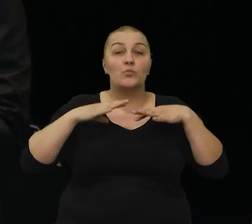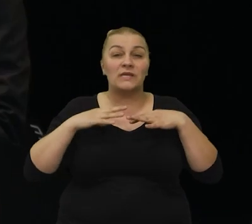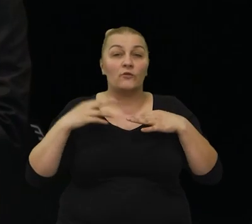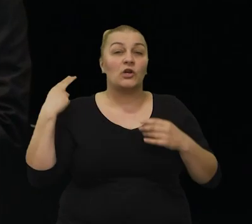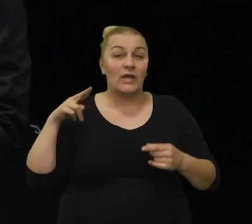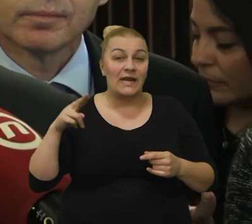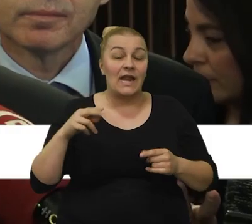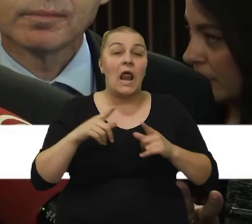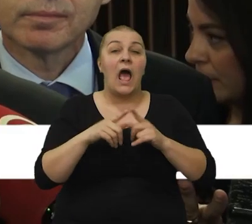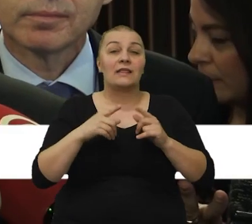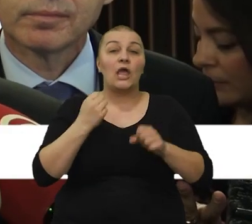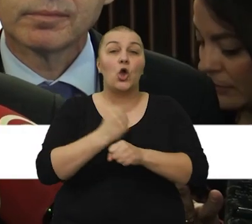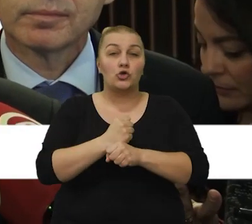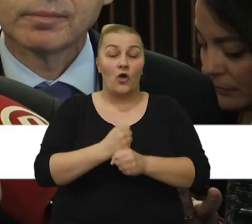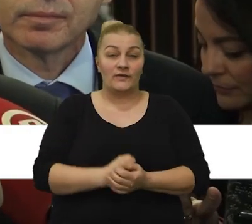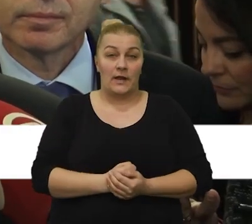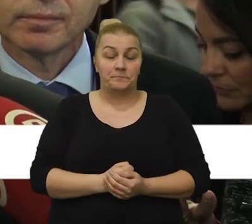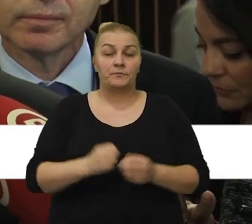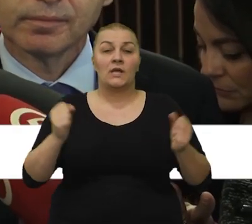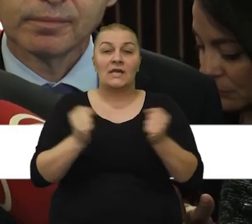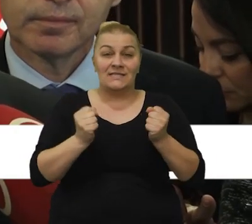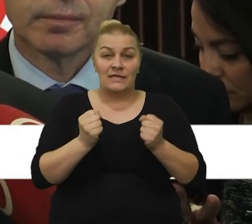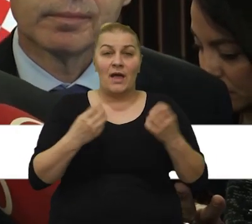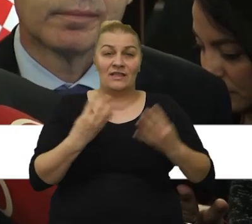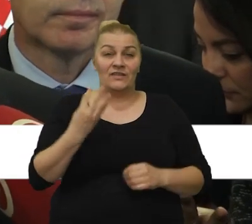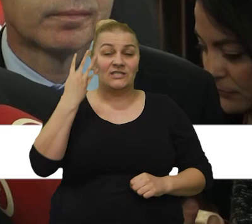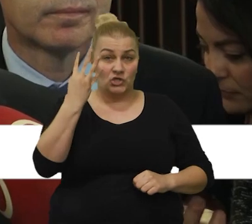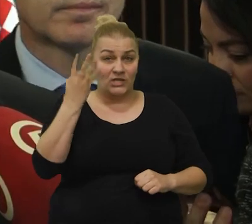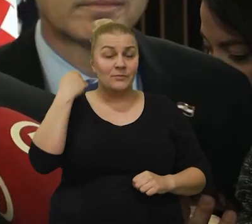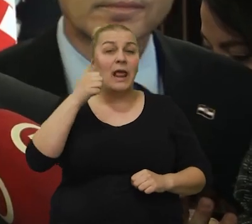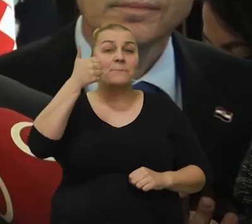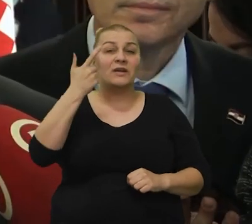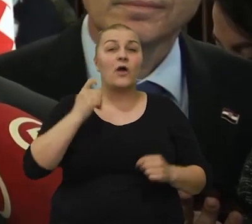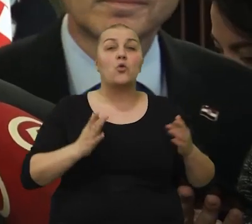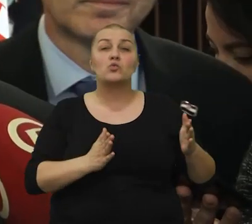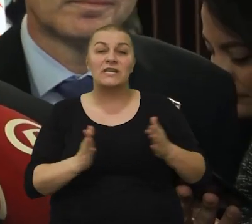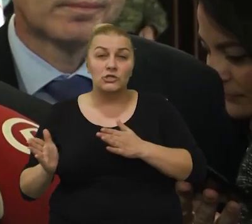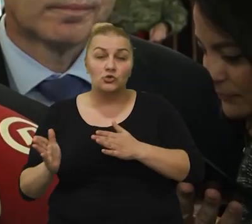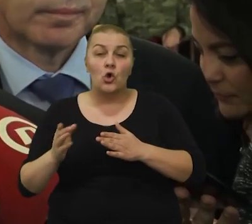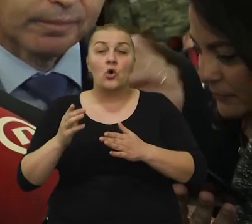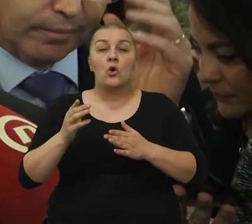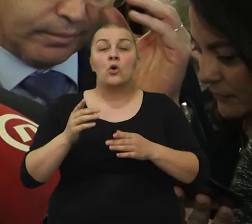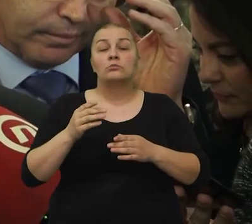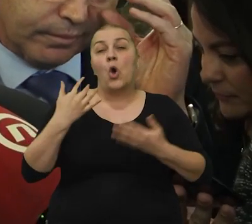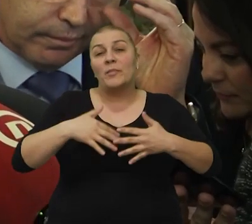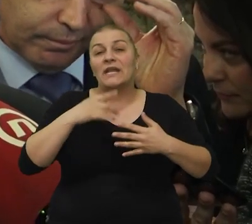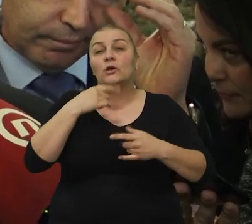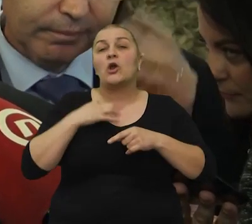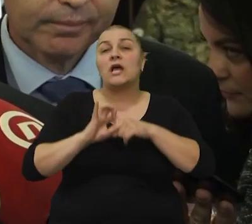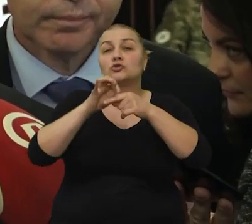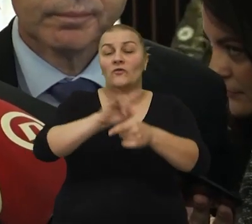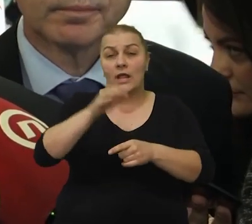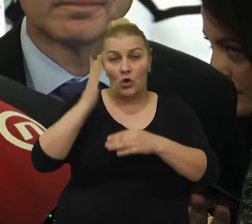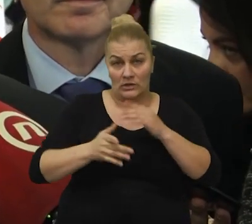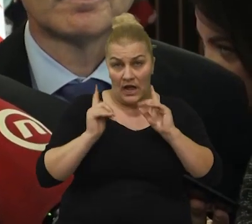generala Ante Gotovine. Zima 94 je bila prva u nizu operacija koja nas je dovela do kraja rata.